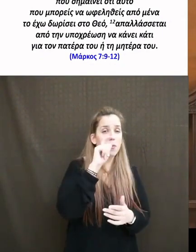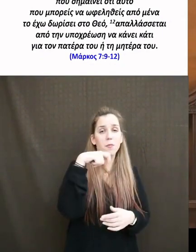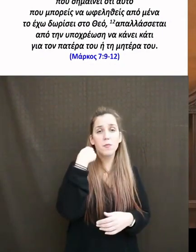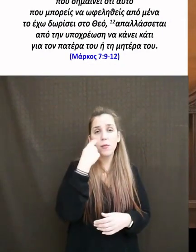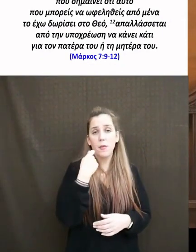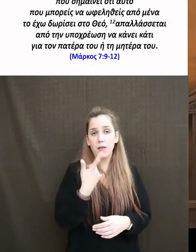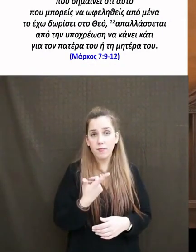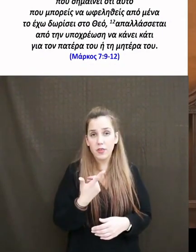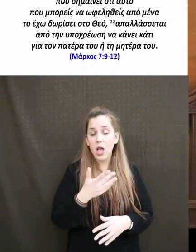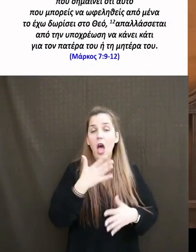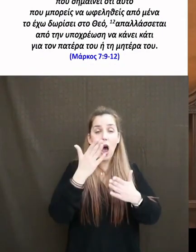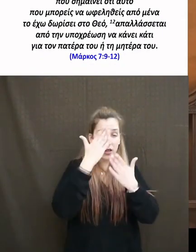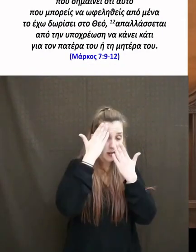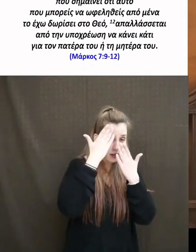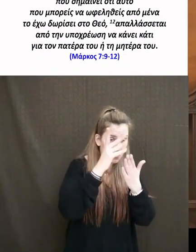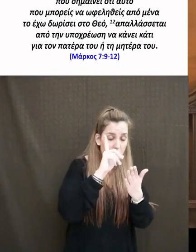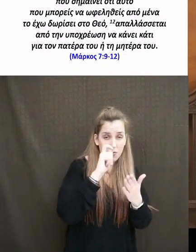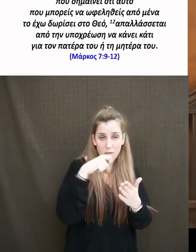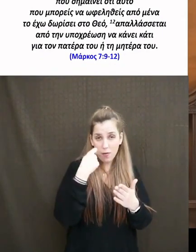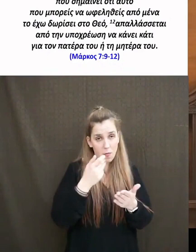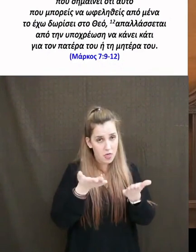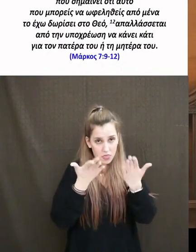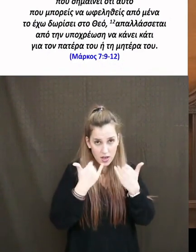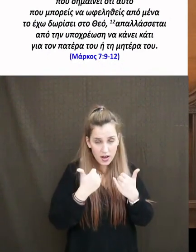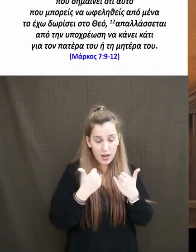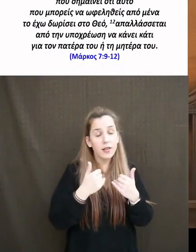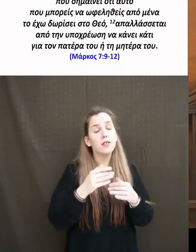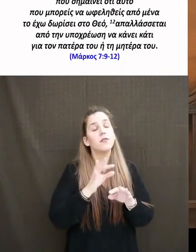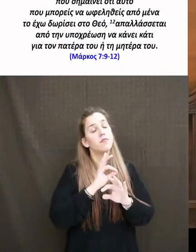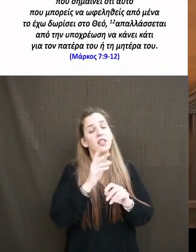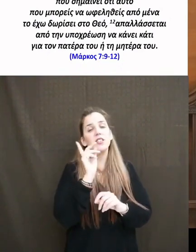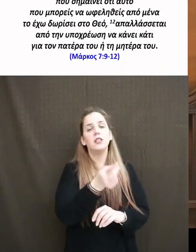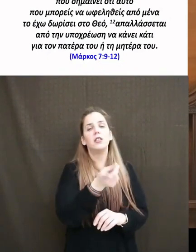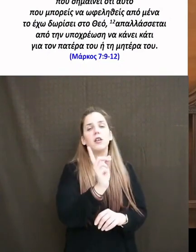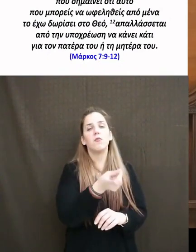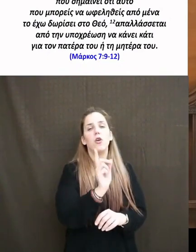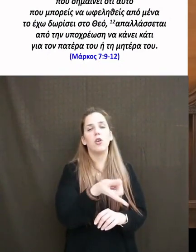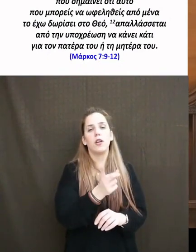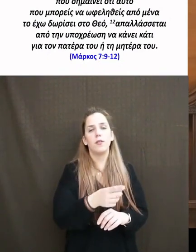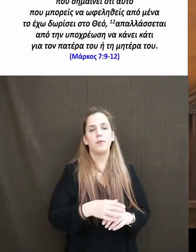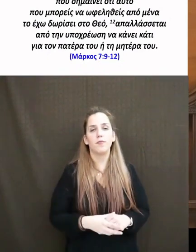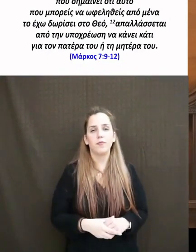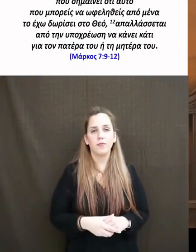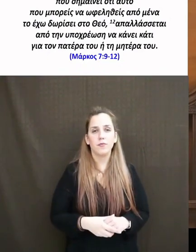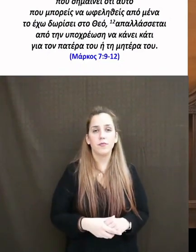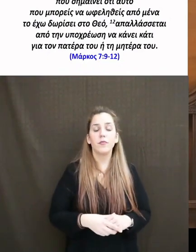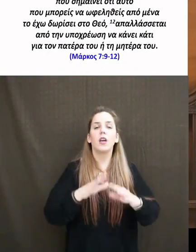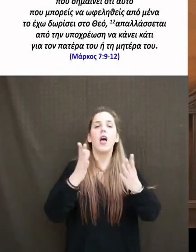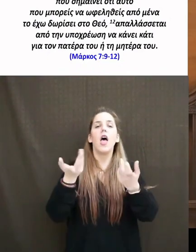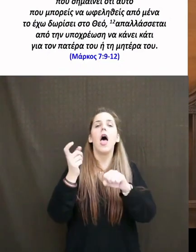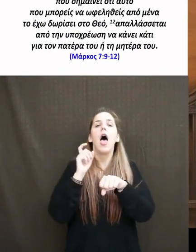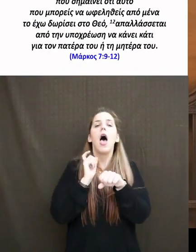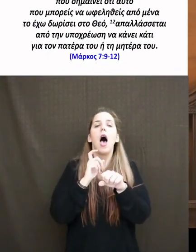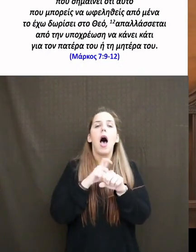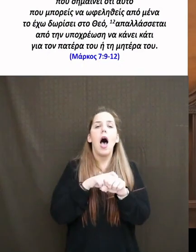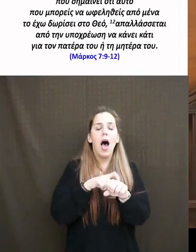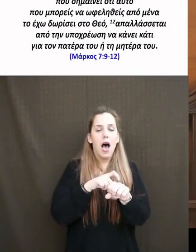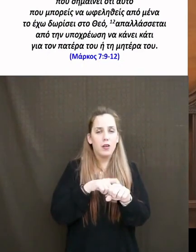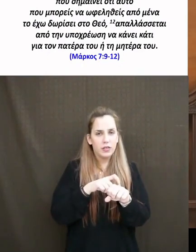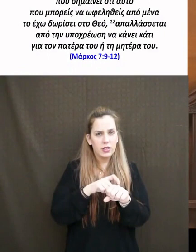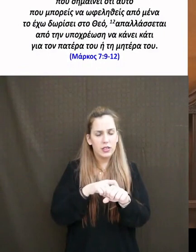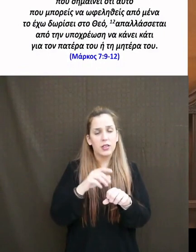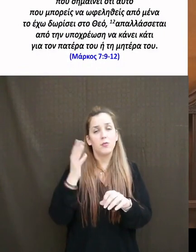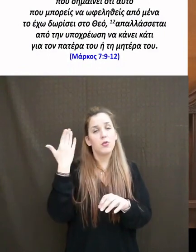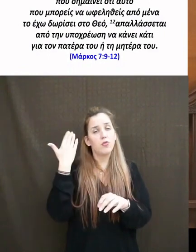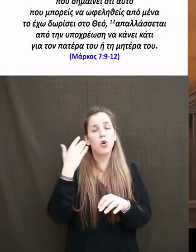Εσείς όμως λέτε, αν κάποιος πει στον πατέρα του ή τη μητέρα του κορβάν, που σημαίνει ότι αυτό που μπορείς να ωφεληθείς από μένα το έχω